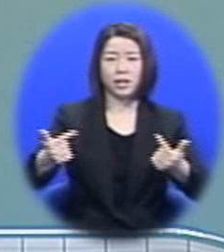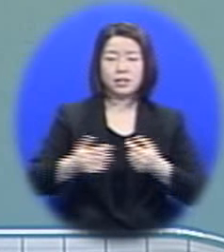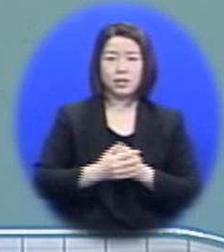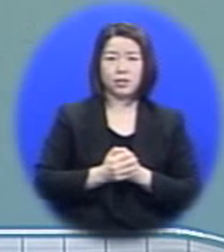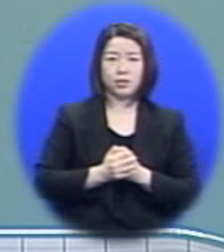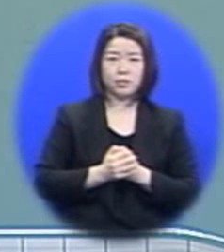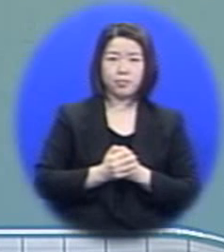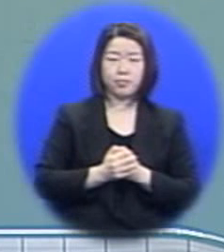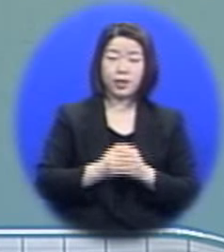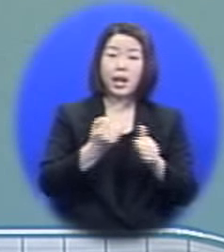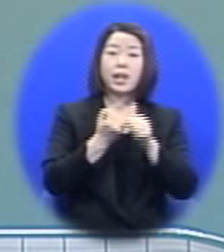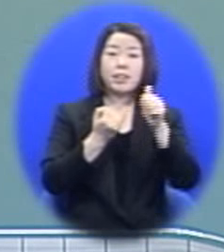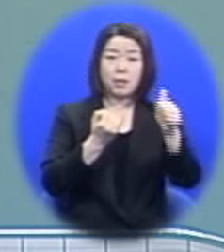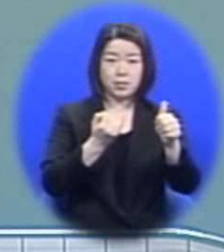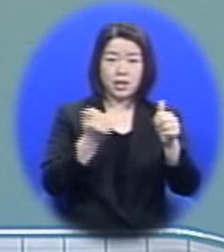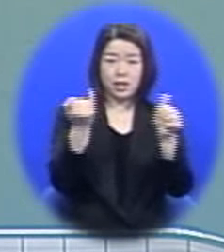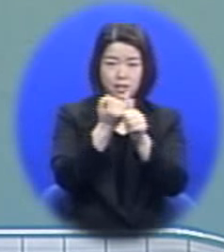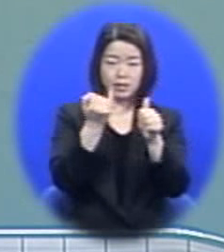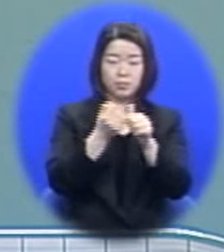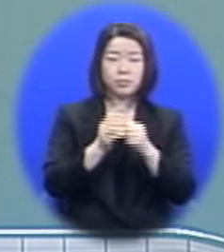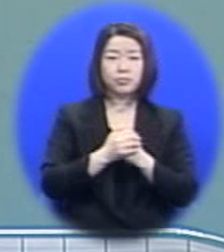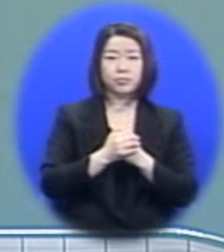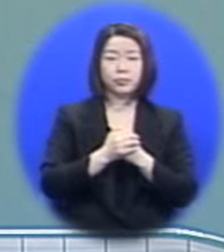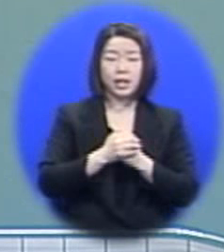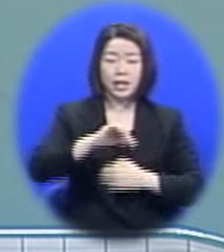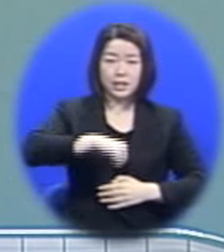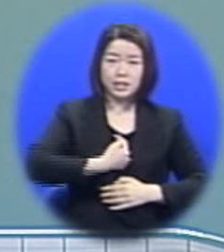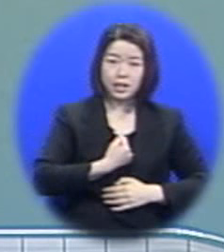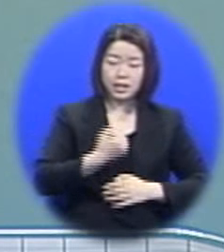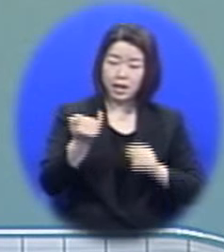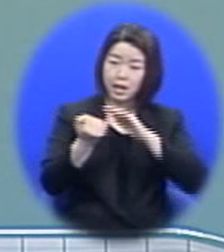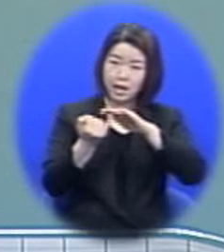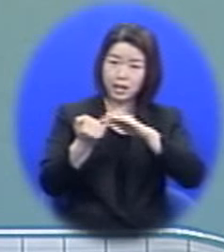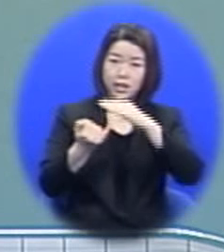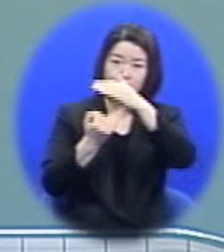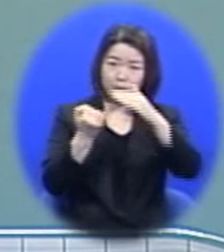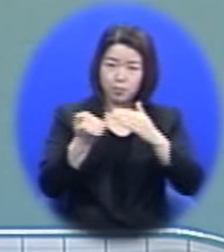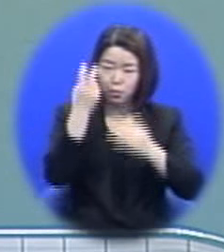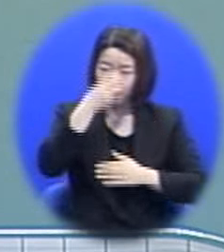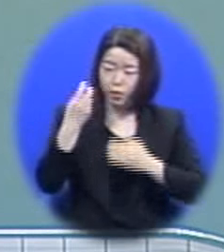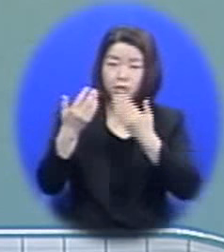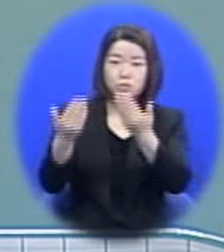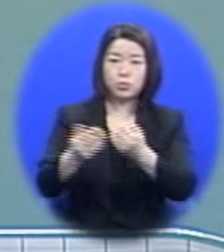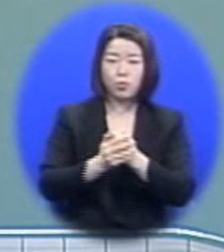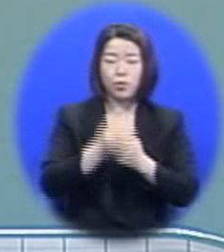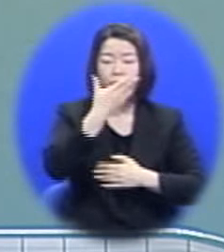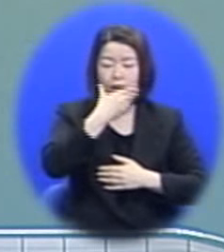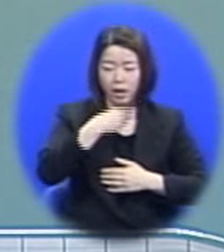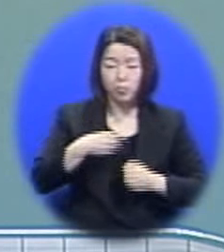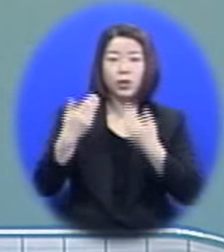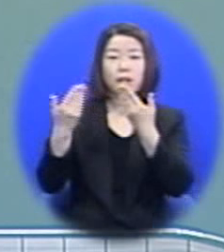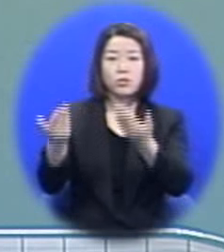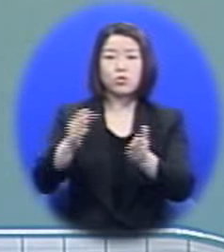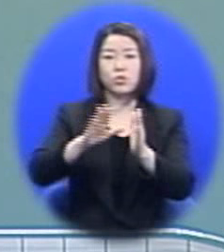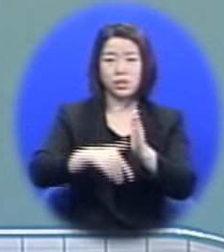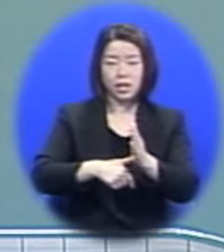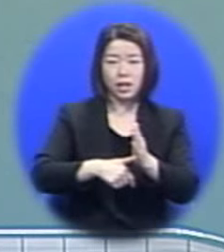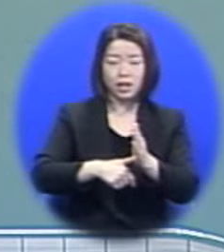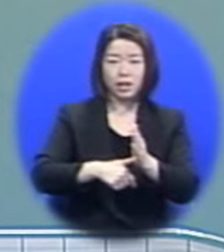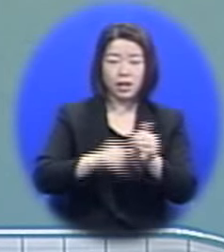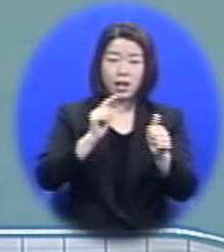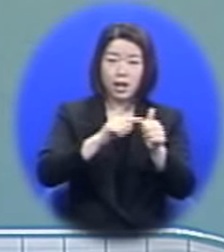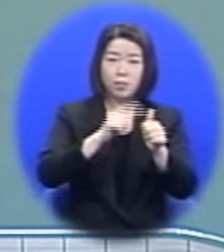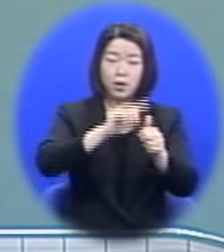아니에요. 남자는 자기가 아내를 보호하고 그리고 아내를 행복하게 해 줄 때 그때